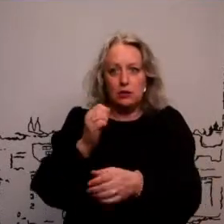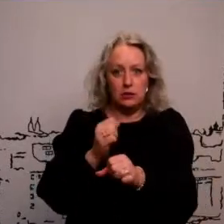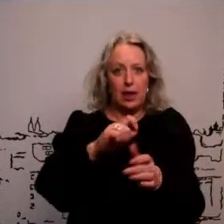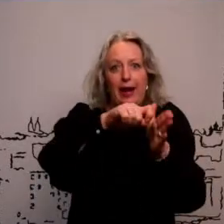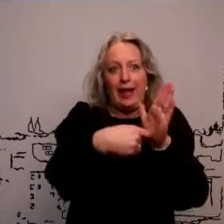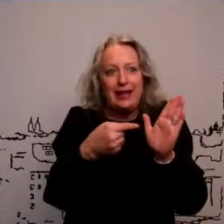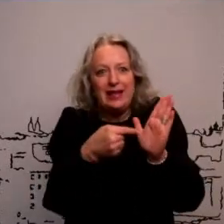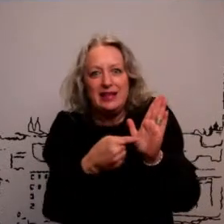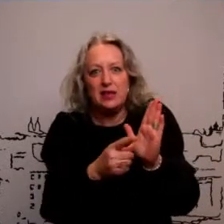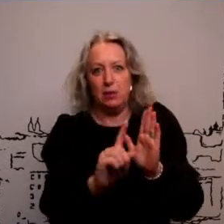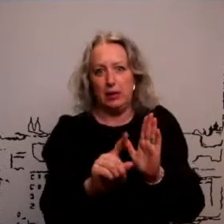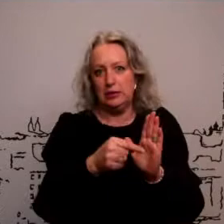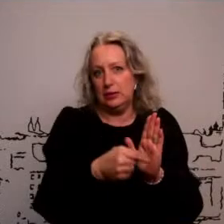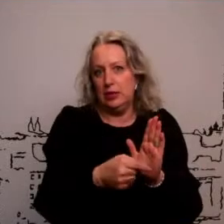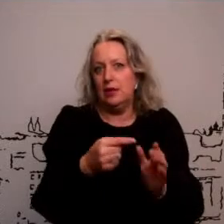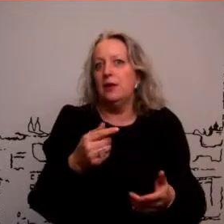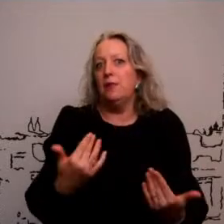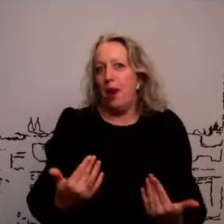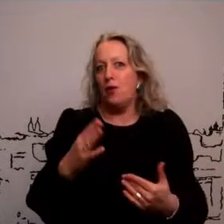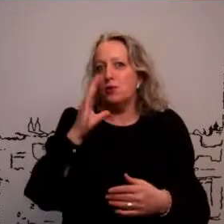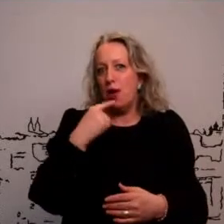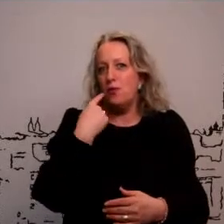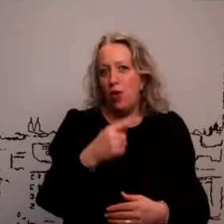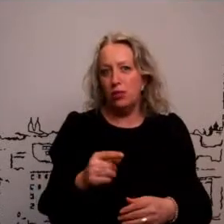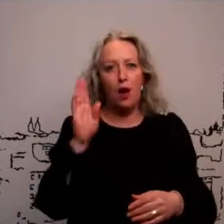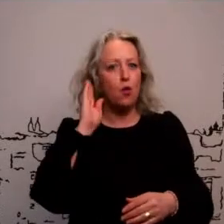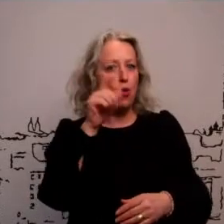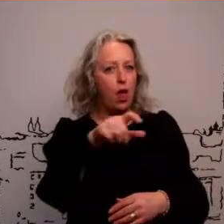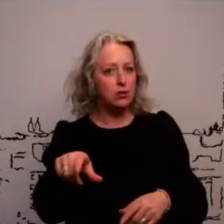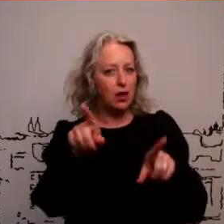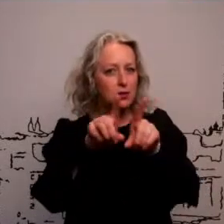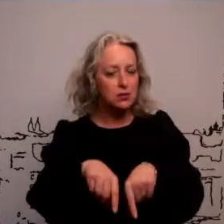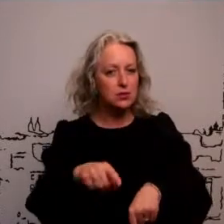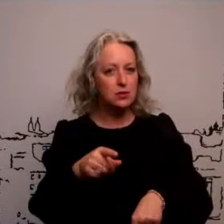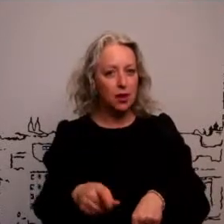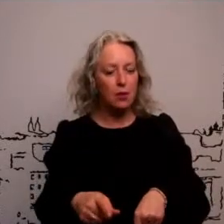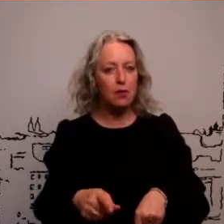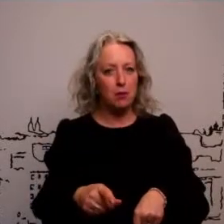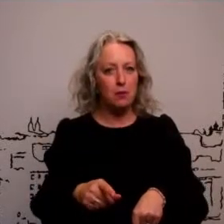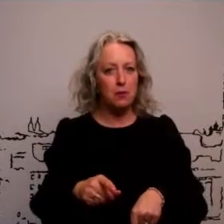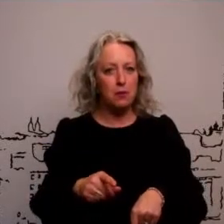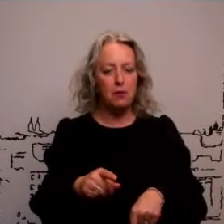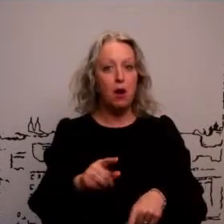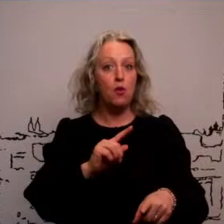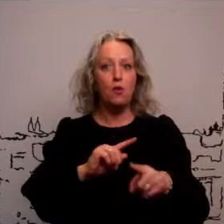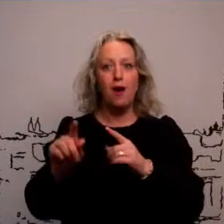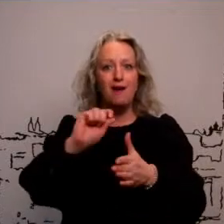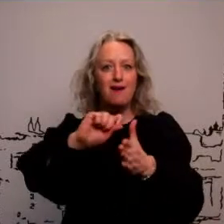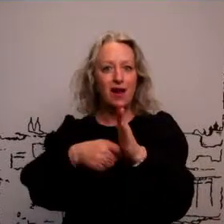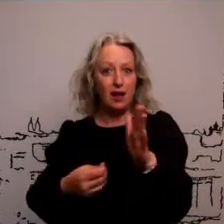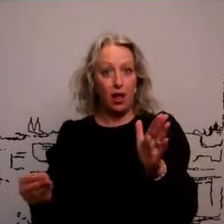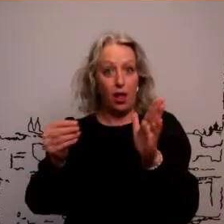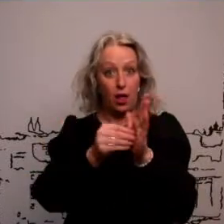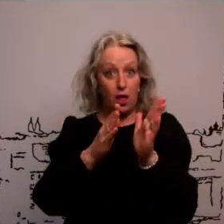kohal ka, et võib-olla kuulajatele ka ütleks, et nii kui see registrikanne tehakse, peaks